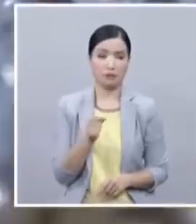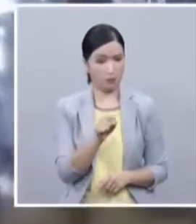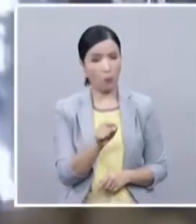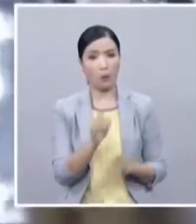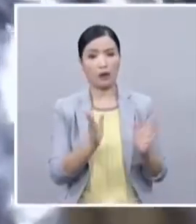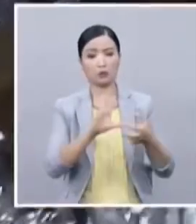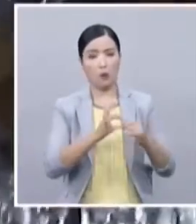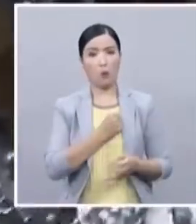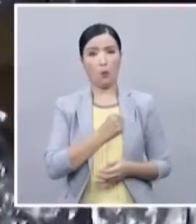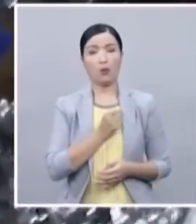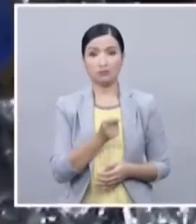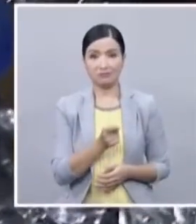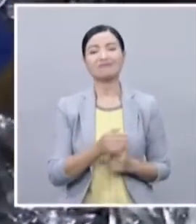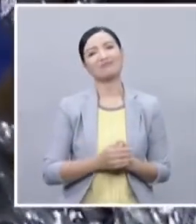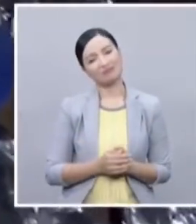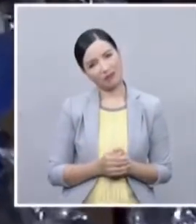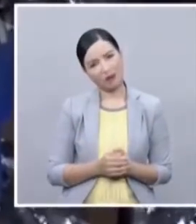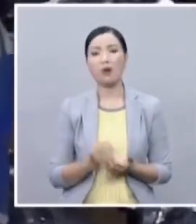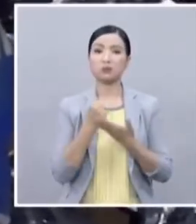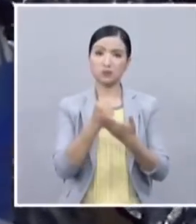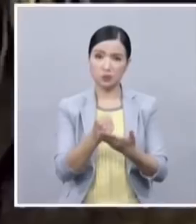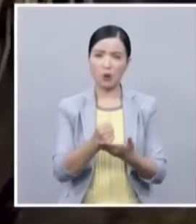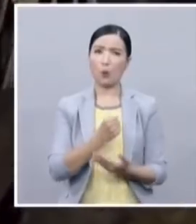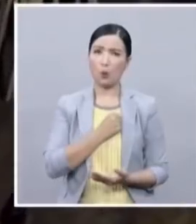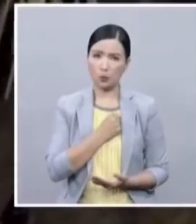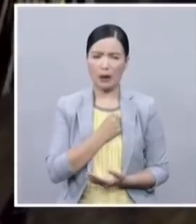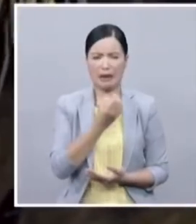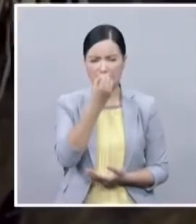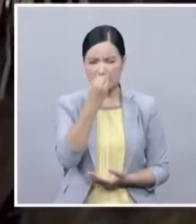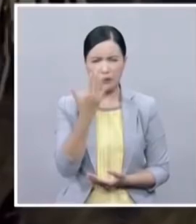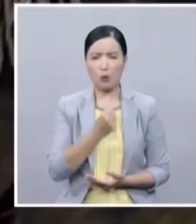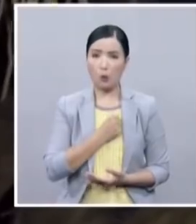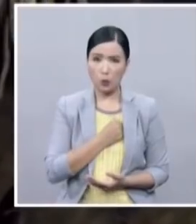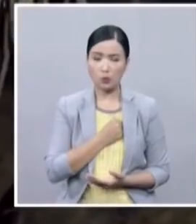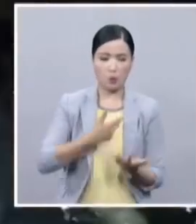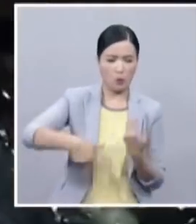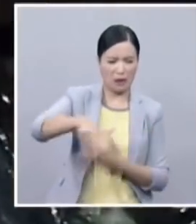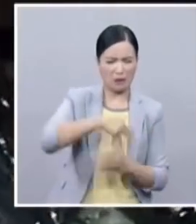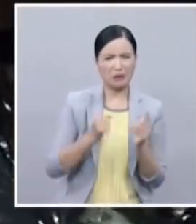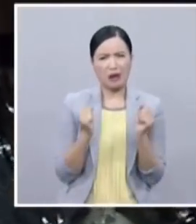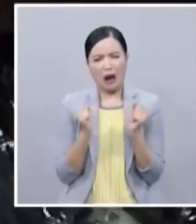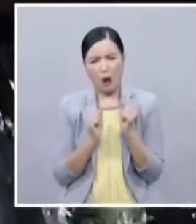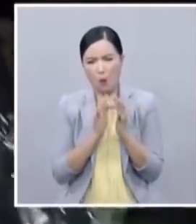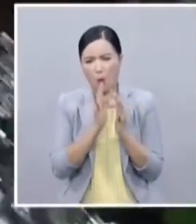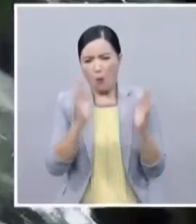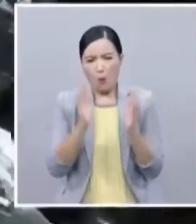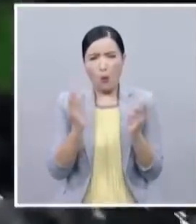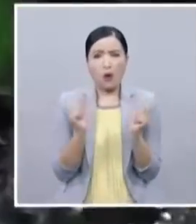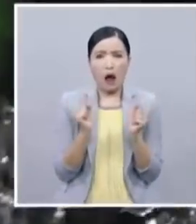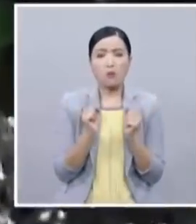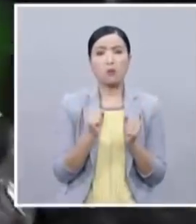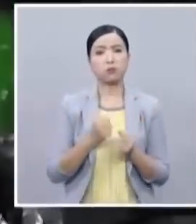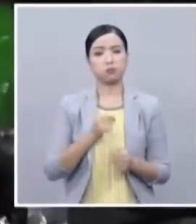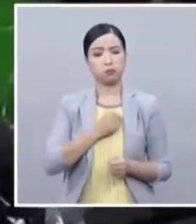พราะนั้นปัจจัยหนึ่งที่เราจะช่วยให้เกิดความทนทานต่อการอดอาหารแล้วก็สภาพแวดล้อมที่เลวร้ายมาเป็นระยะเวลานานนั้น